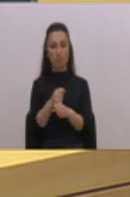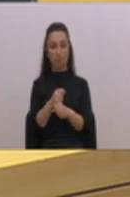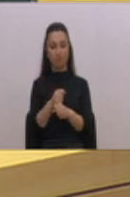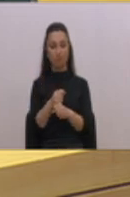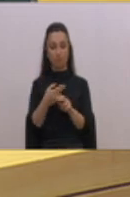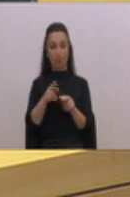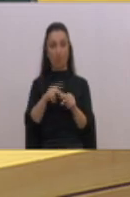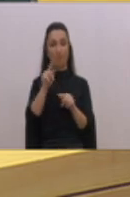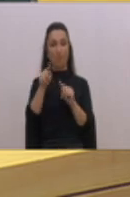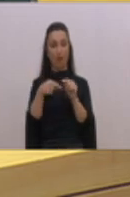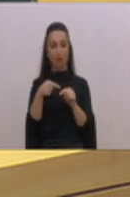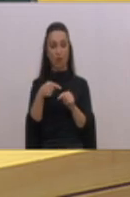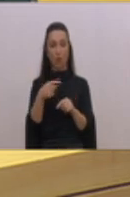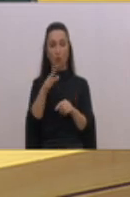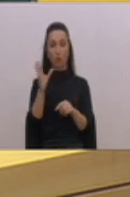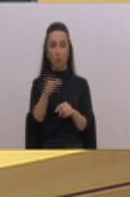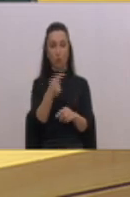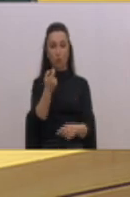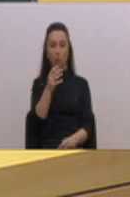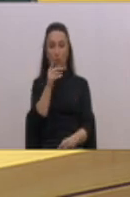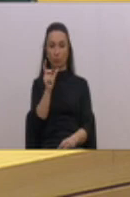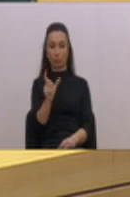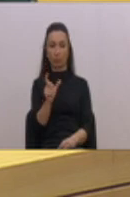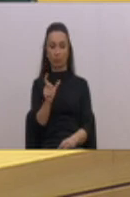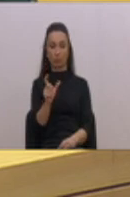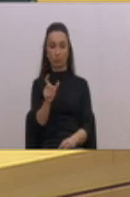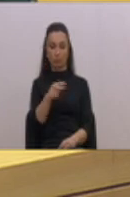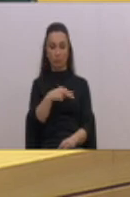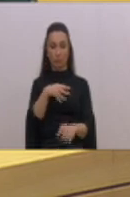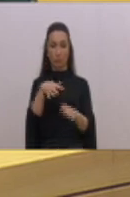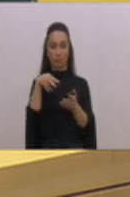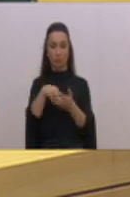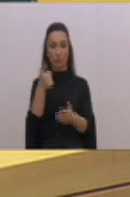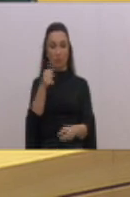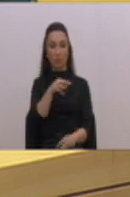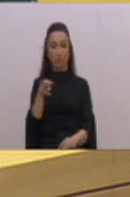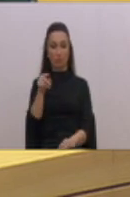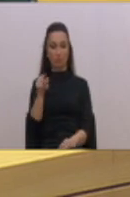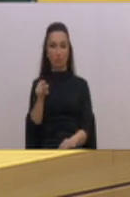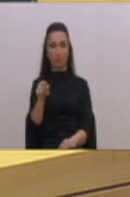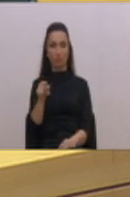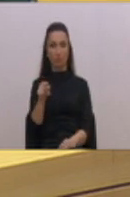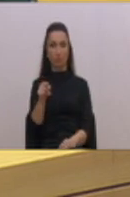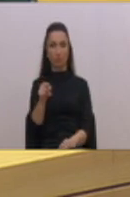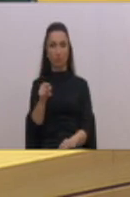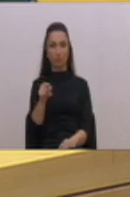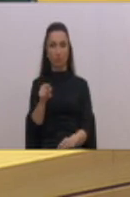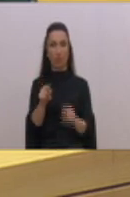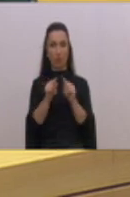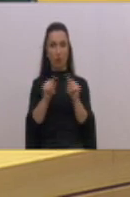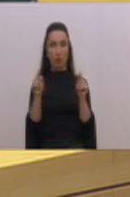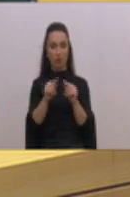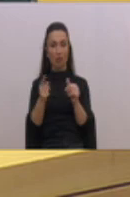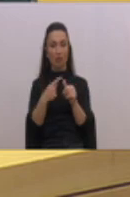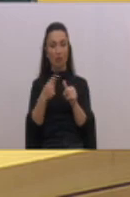ამ ვალდებულებიდან სულ ცოტა ხანში, აი ამ საპარლამენტო ტრიბუნიდან თქვენ, ბატონო პრემიერო, ოპოზიციას